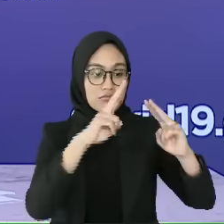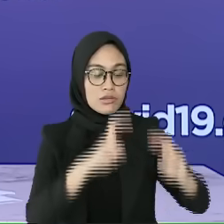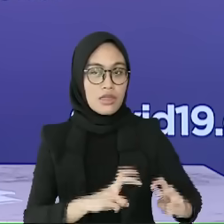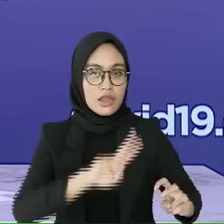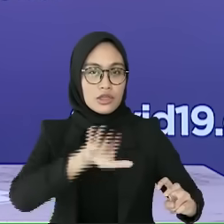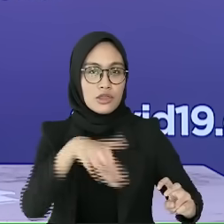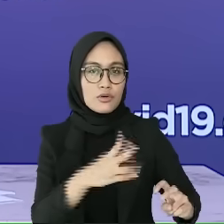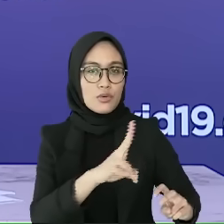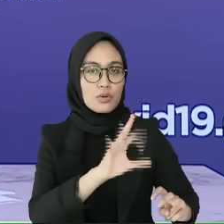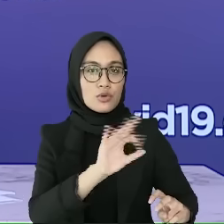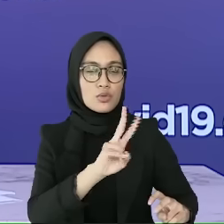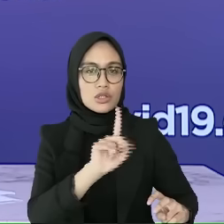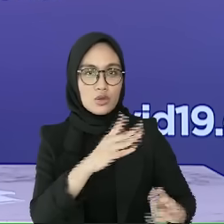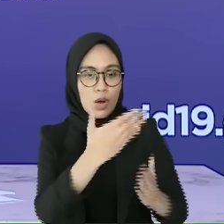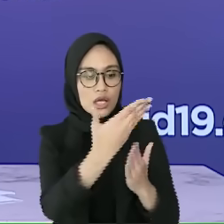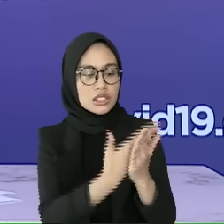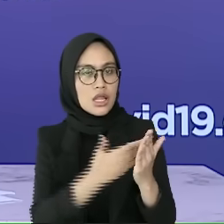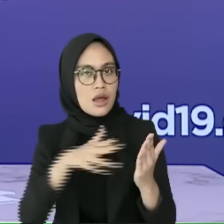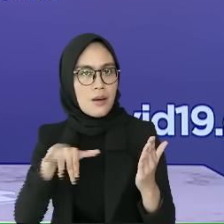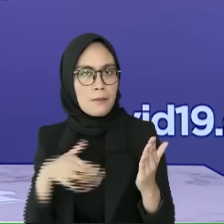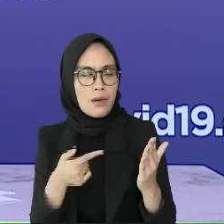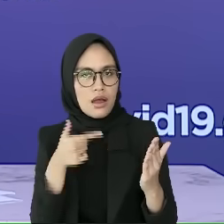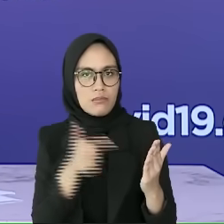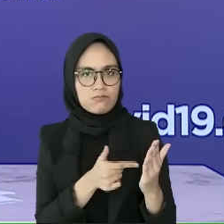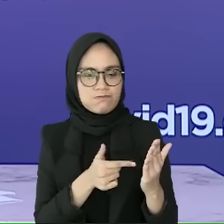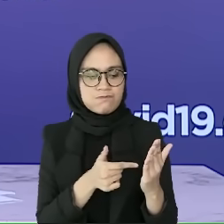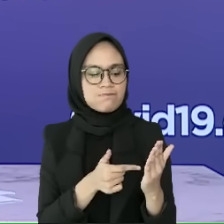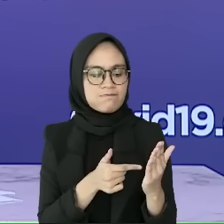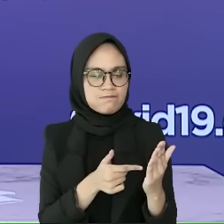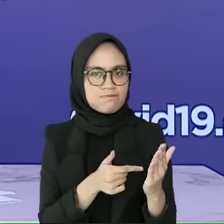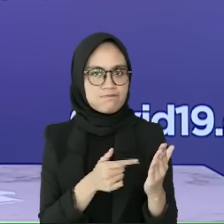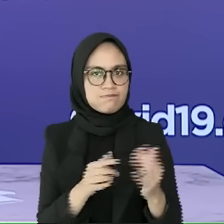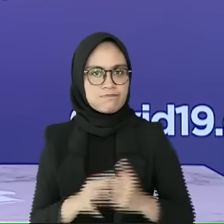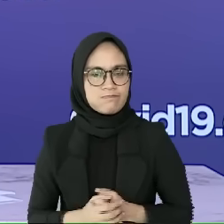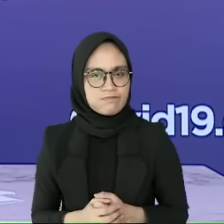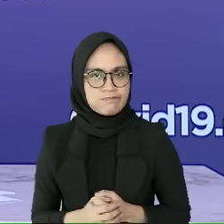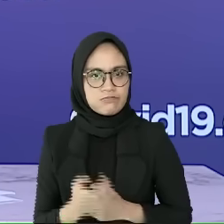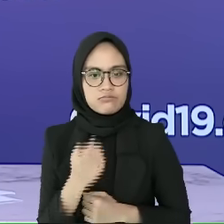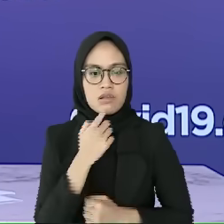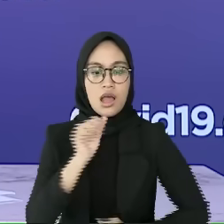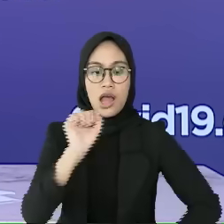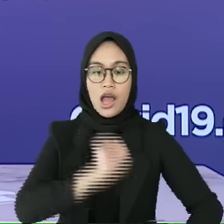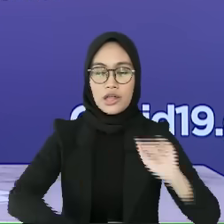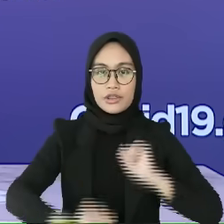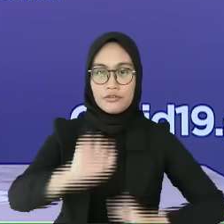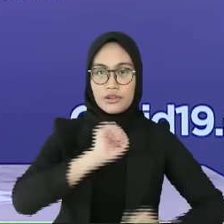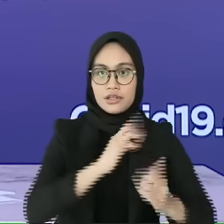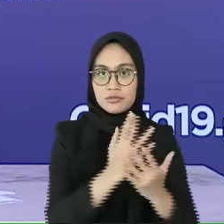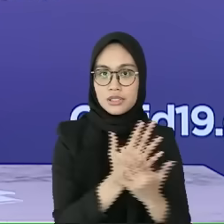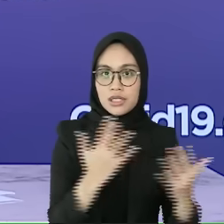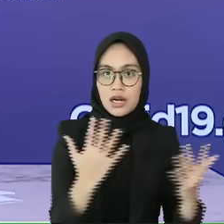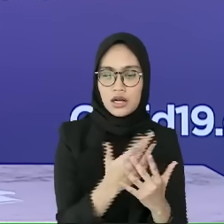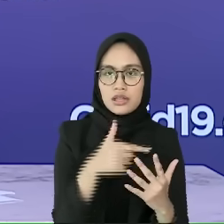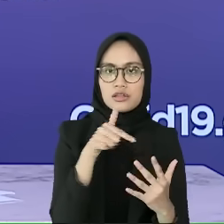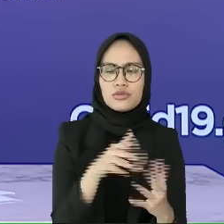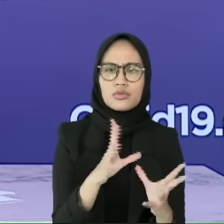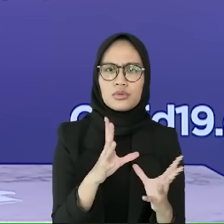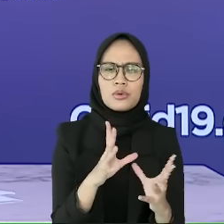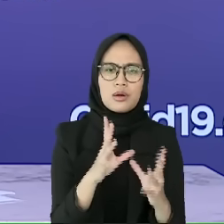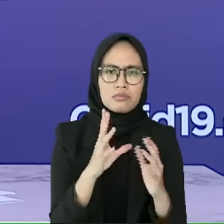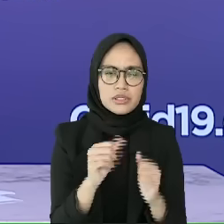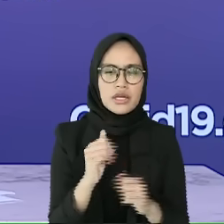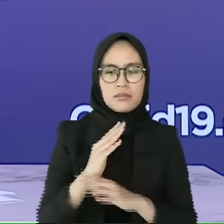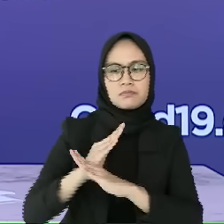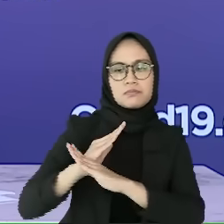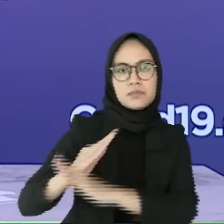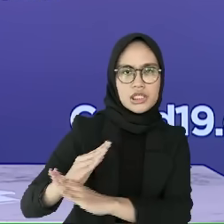2021 menyatakan bahwa pembatasan perjalanan dan aktivitas masyarakat secara spesifik dapat menunda